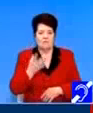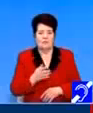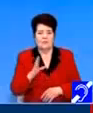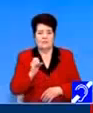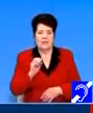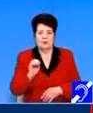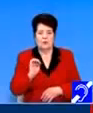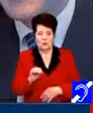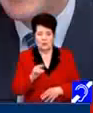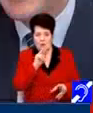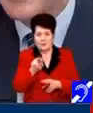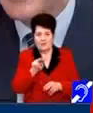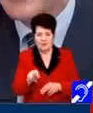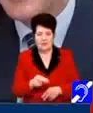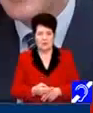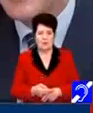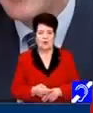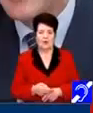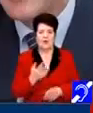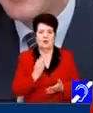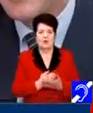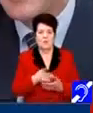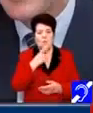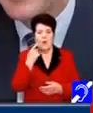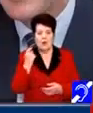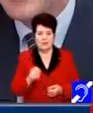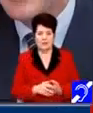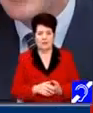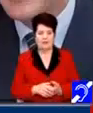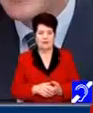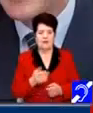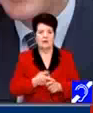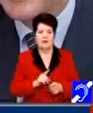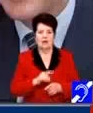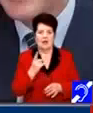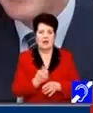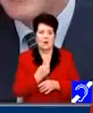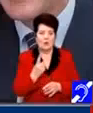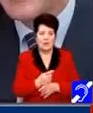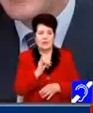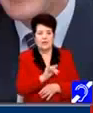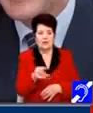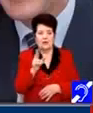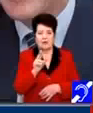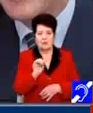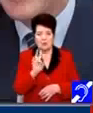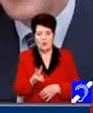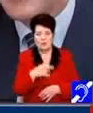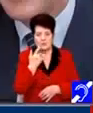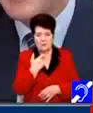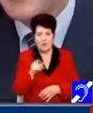său statut de observator. Deci este strict politică, pe care, încă o dată, Igor Dodon și-a realizat-o doar